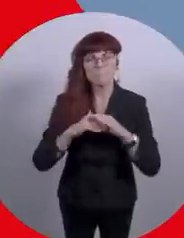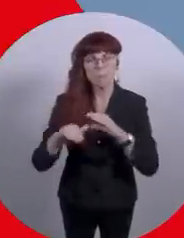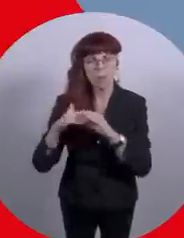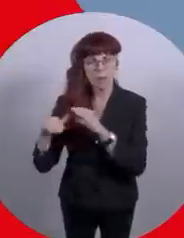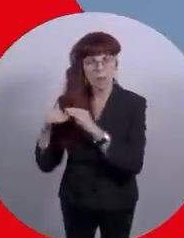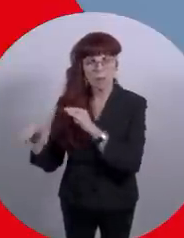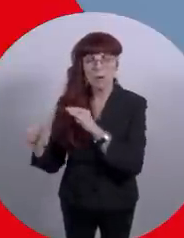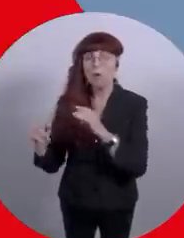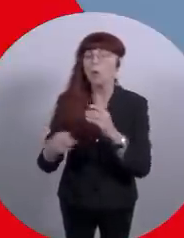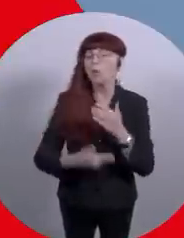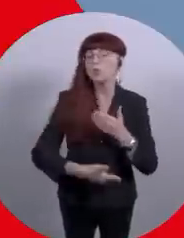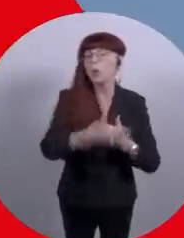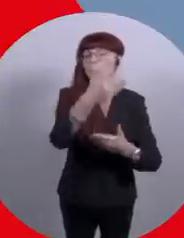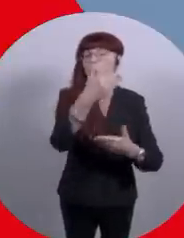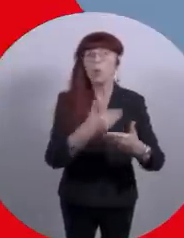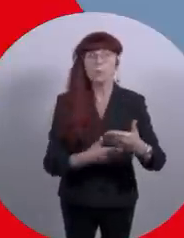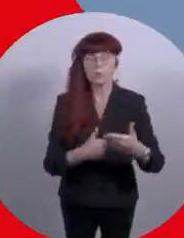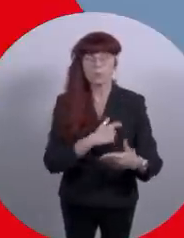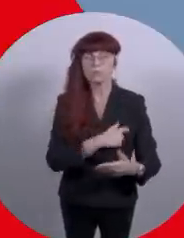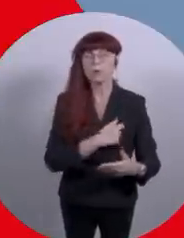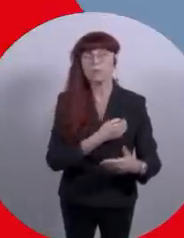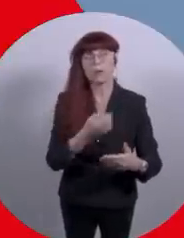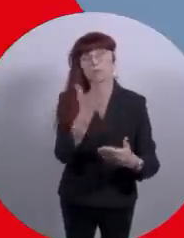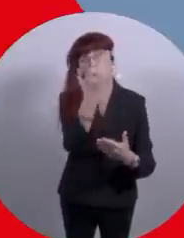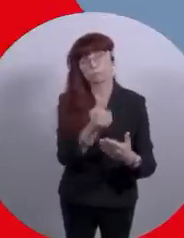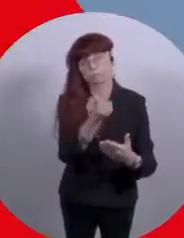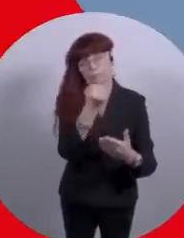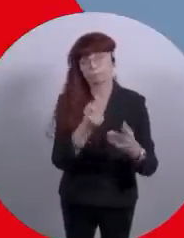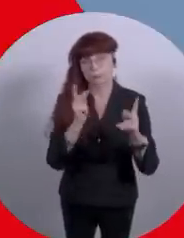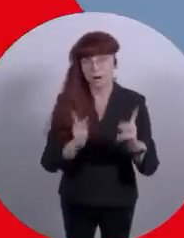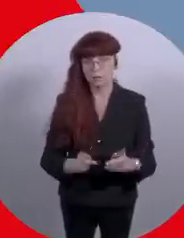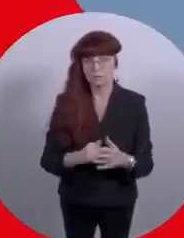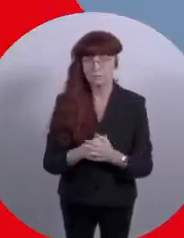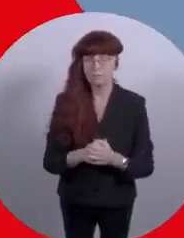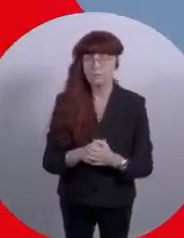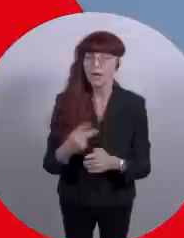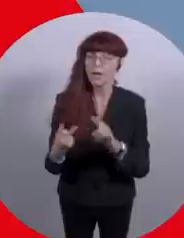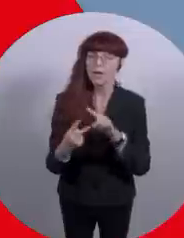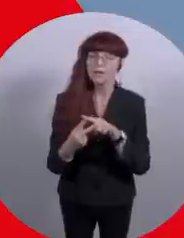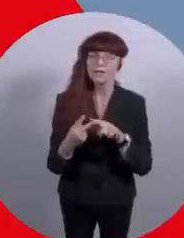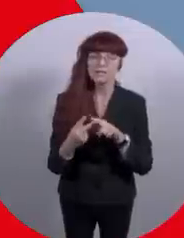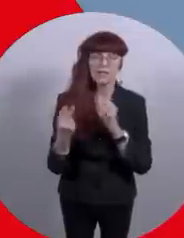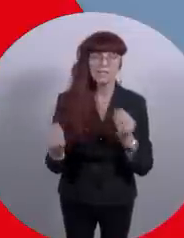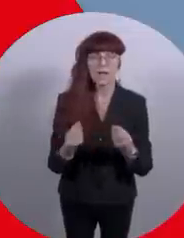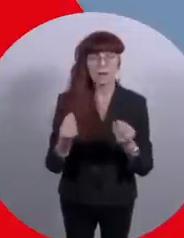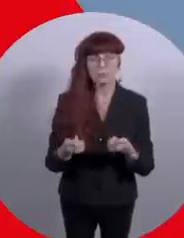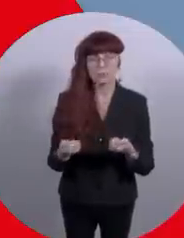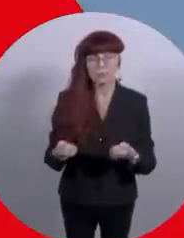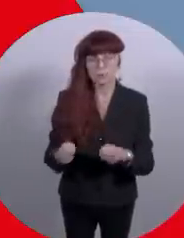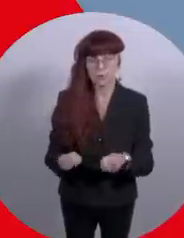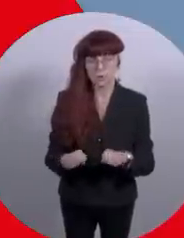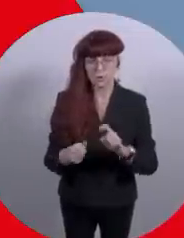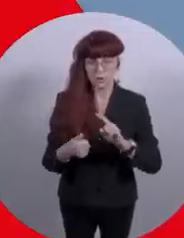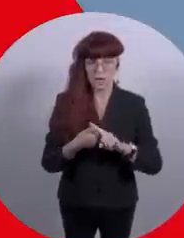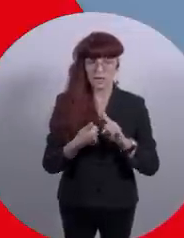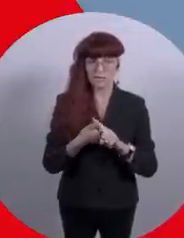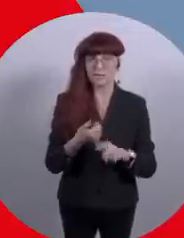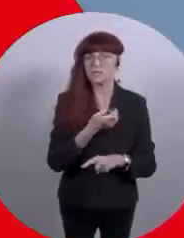auf der Homepage des Parteitages abrufbar es sind zwei Dinge zu beschließen nämlich die